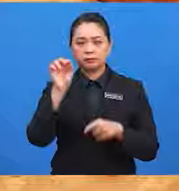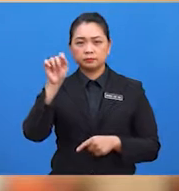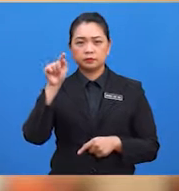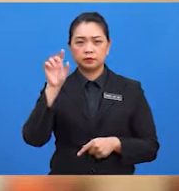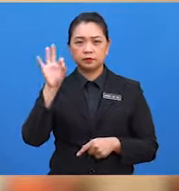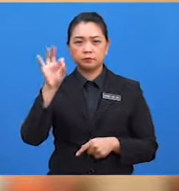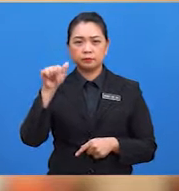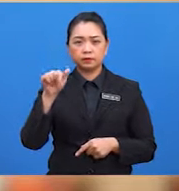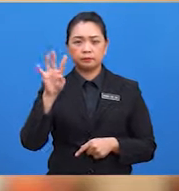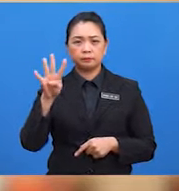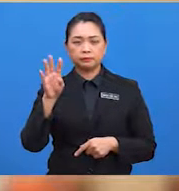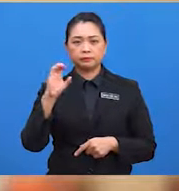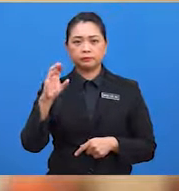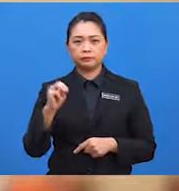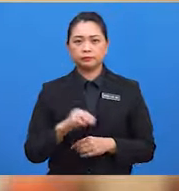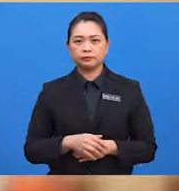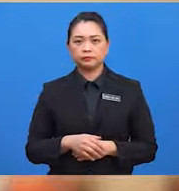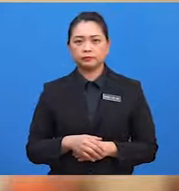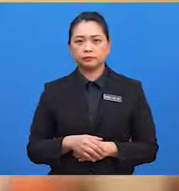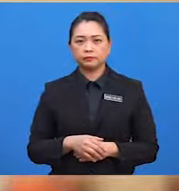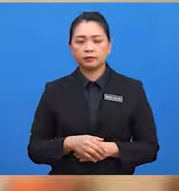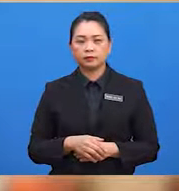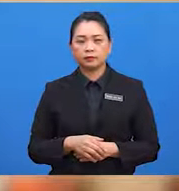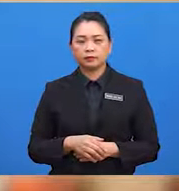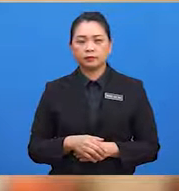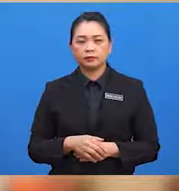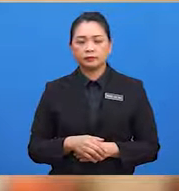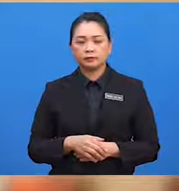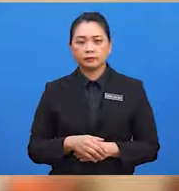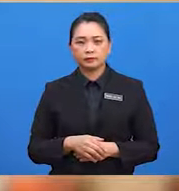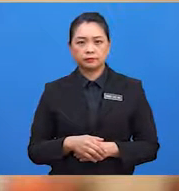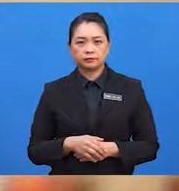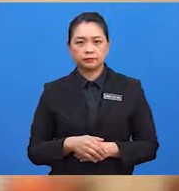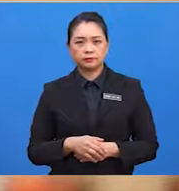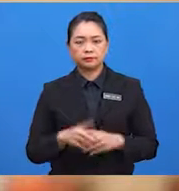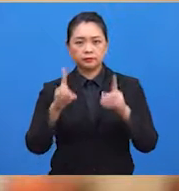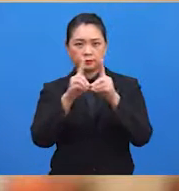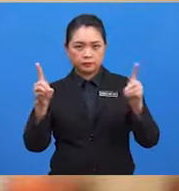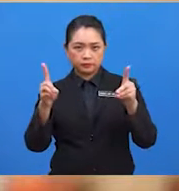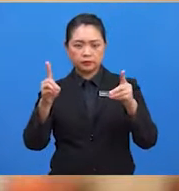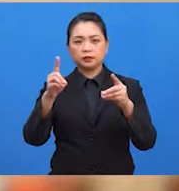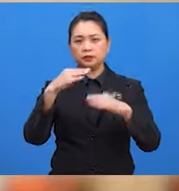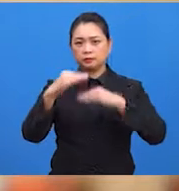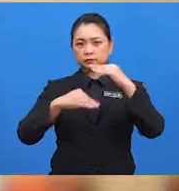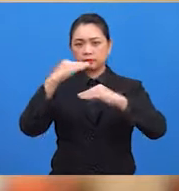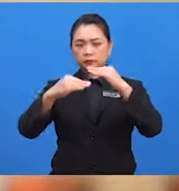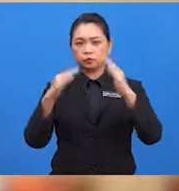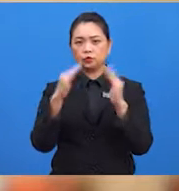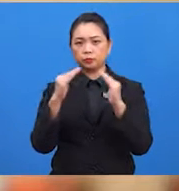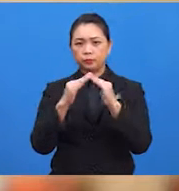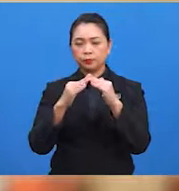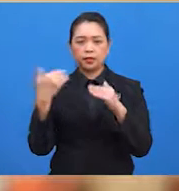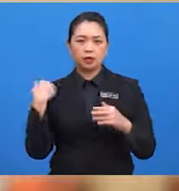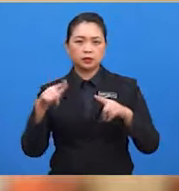meter. Dinding dibina memisahkan daerah perumahan antara satu sama lain. Rumah-rumah dibina terdiri